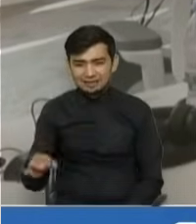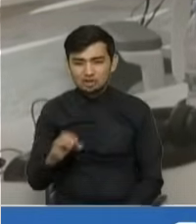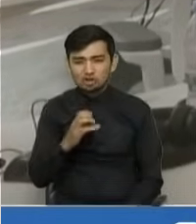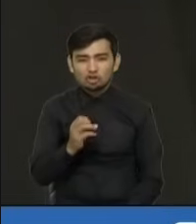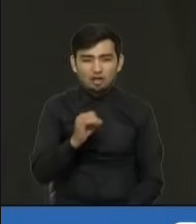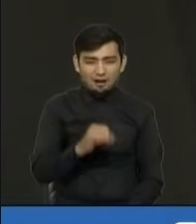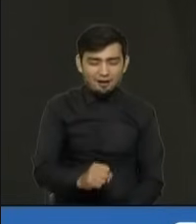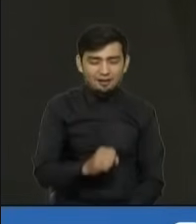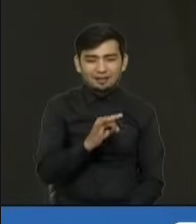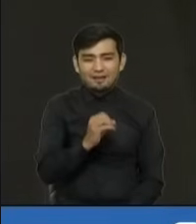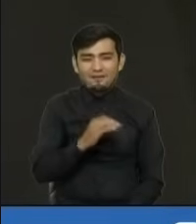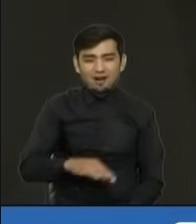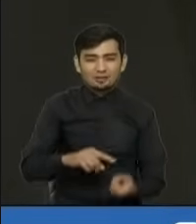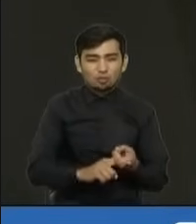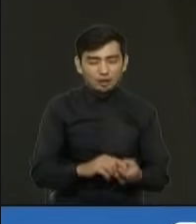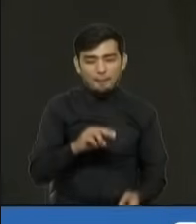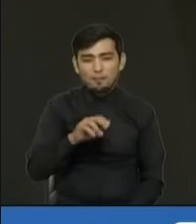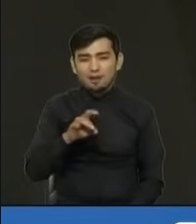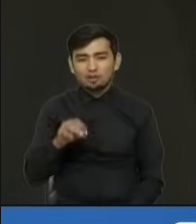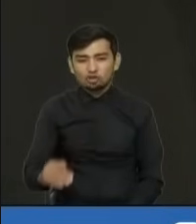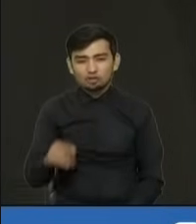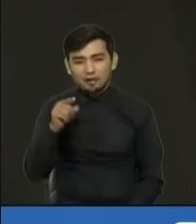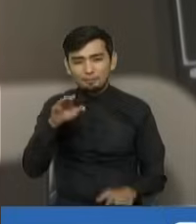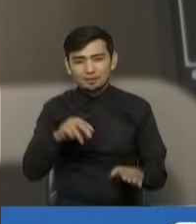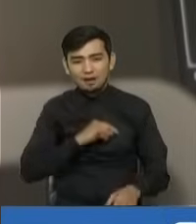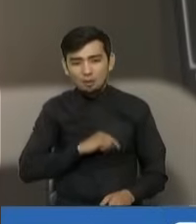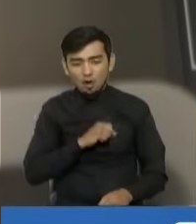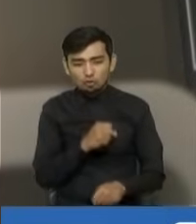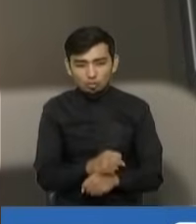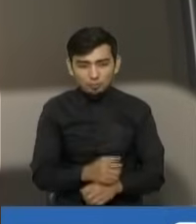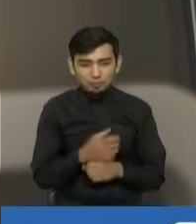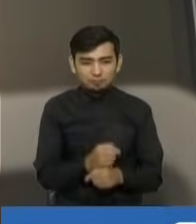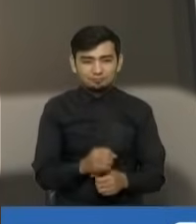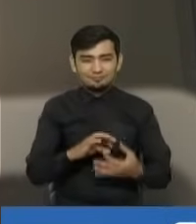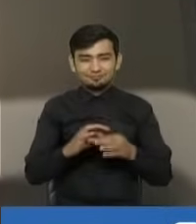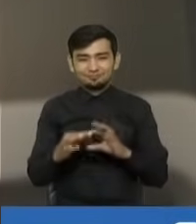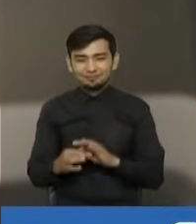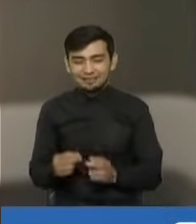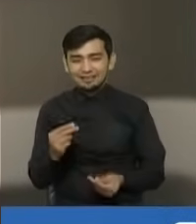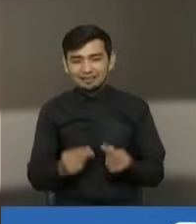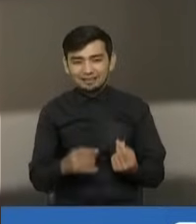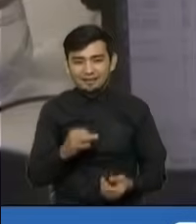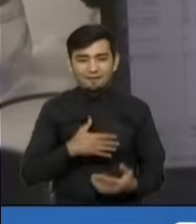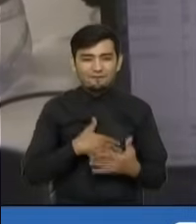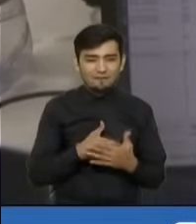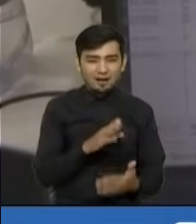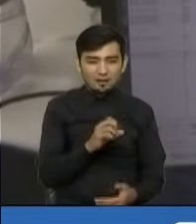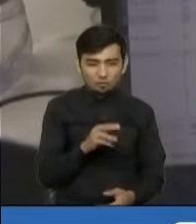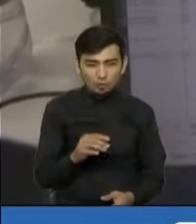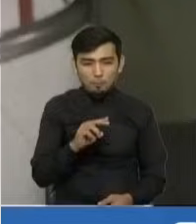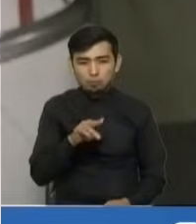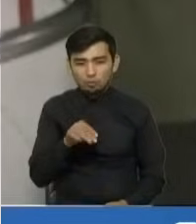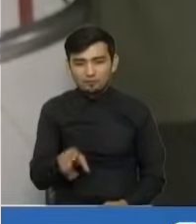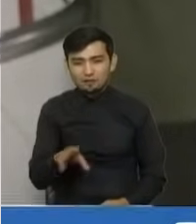США и Евросоюза А в Париже приостановил работу оргкомитет Олимпийских игр и волонтёрские пункты